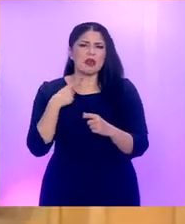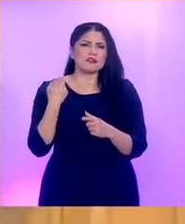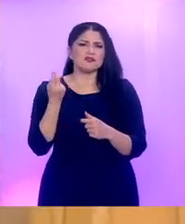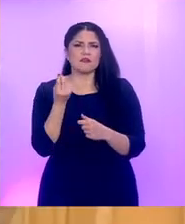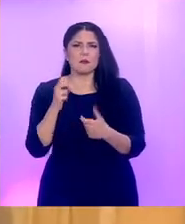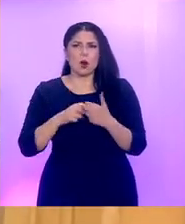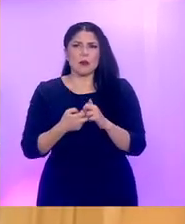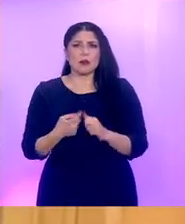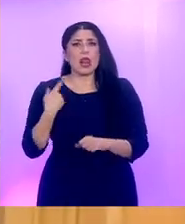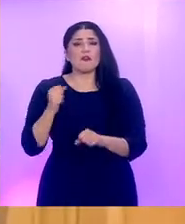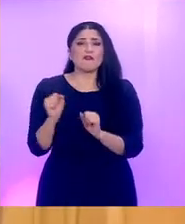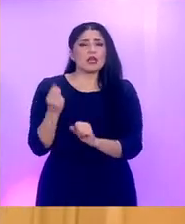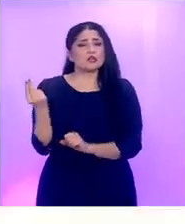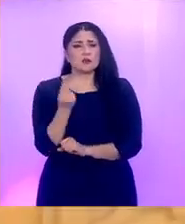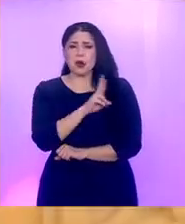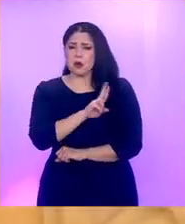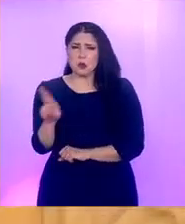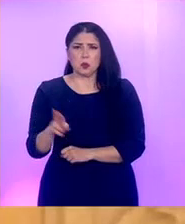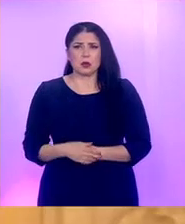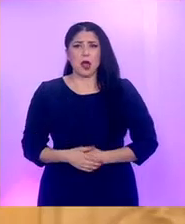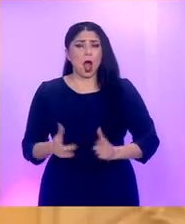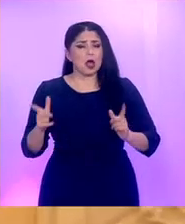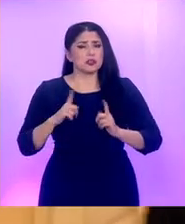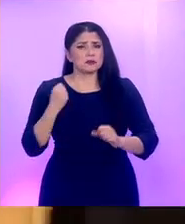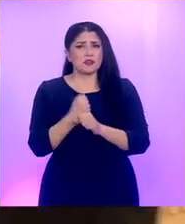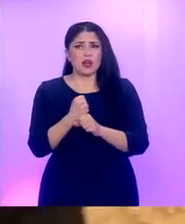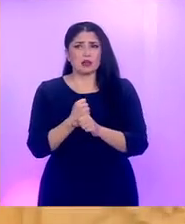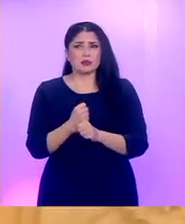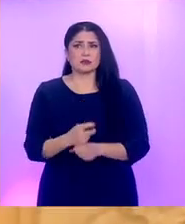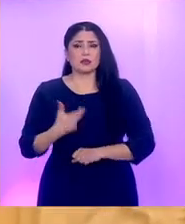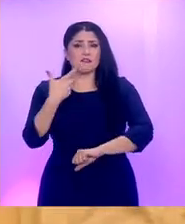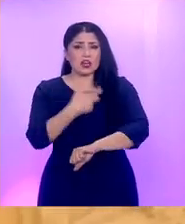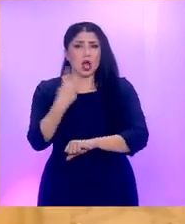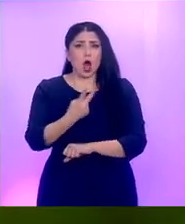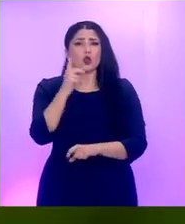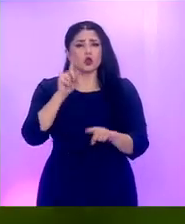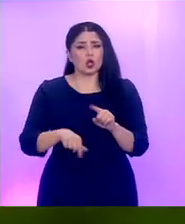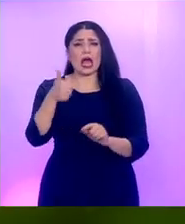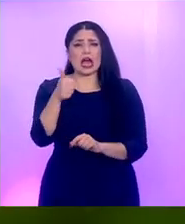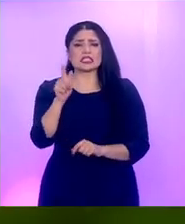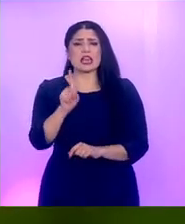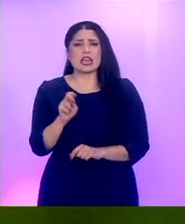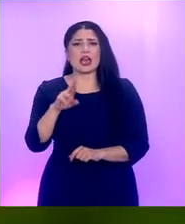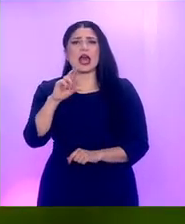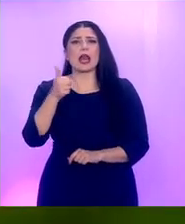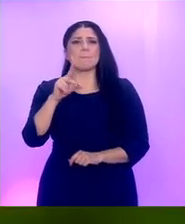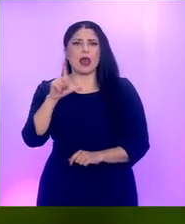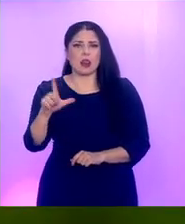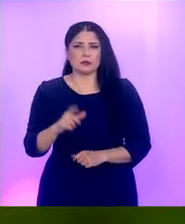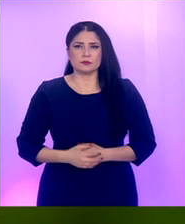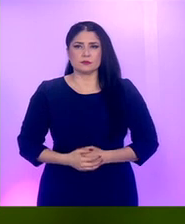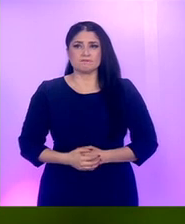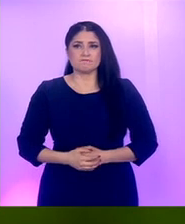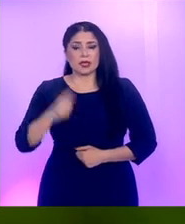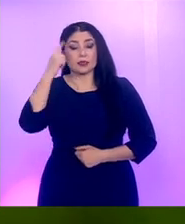este suspect, v-a fost teamă? Nu, abia aștept să fac rapelul tot cu Astra. Părerile sunt însă împărțite.